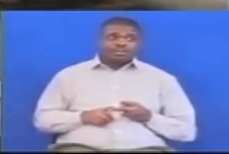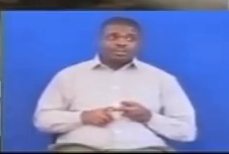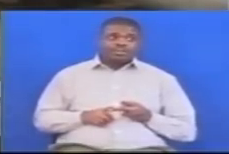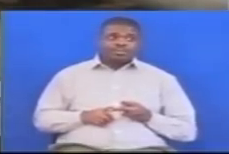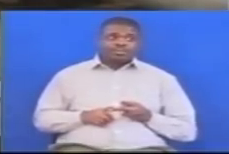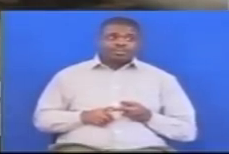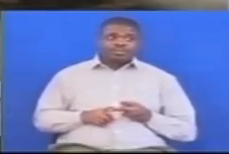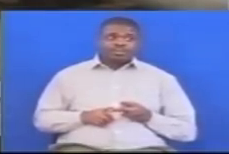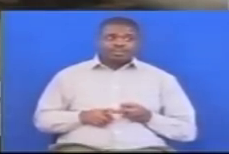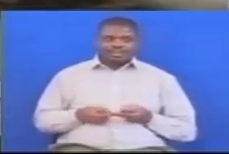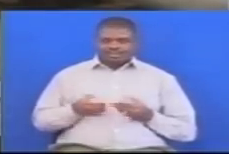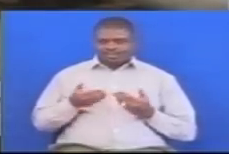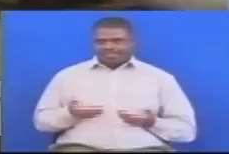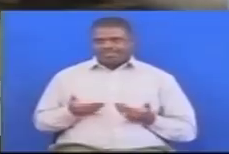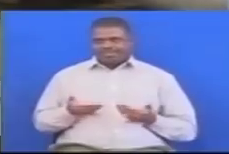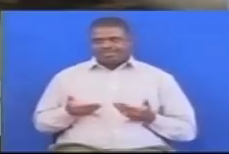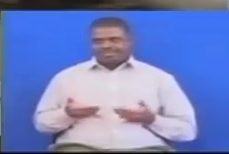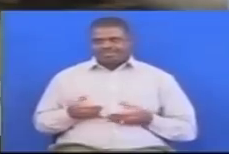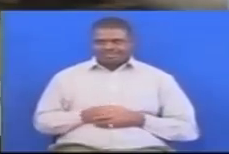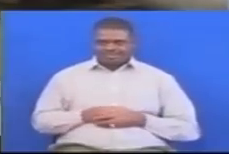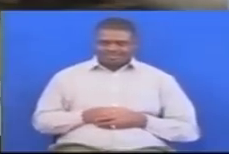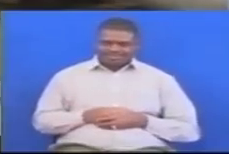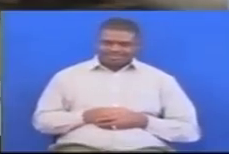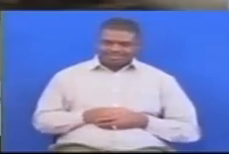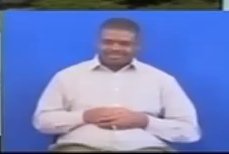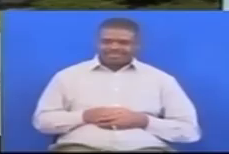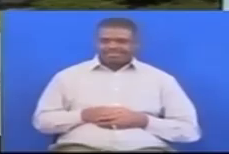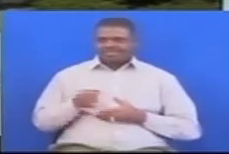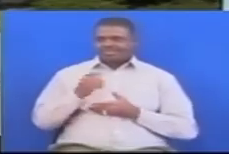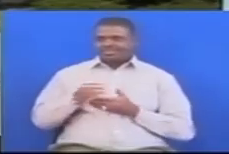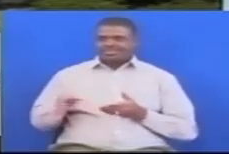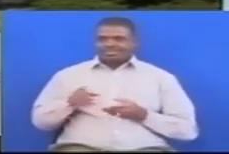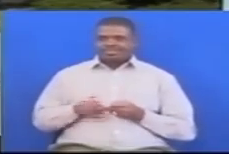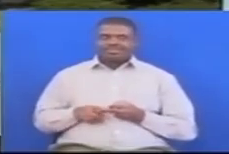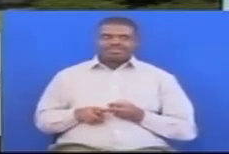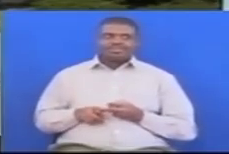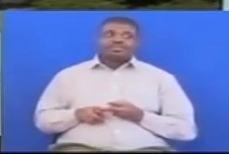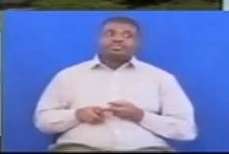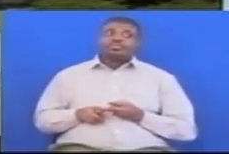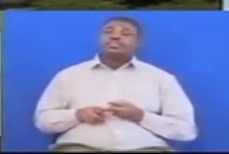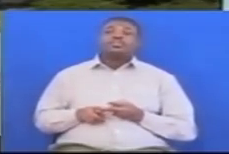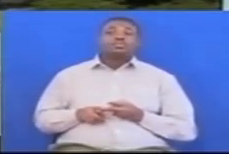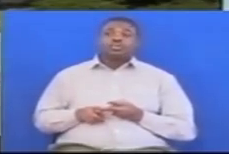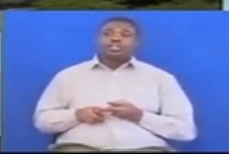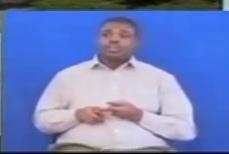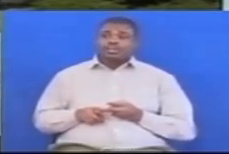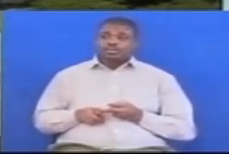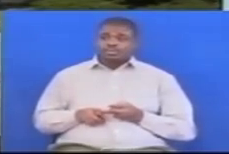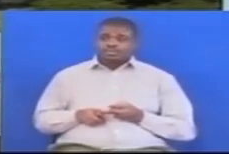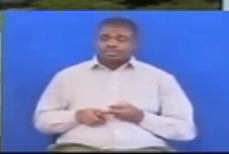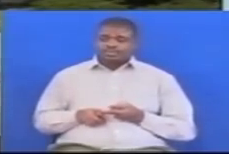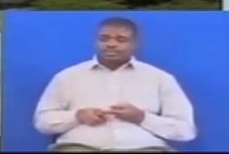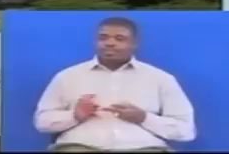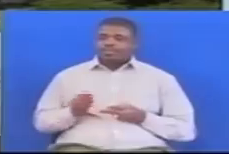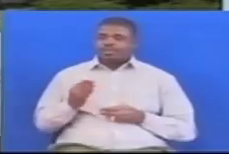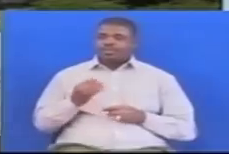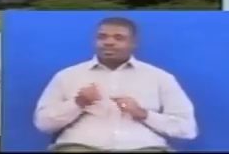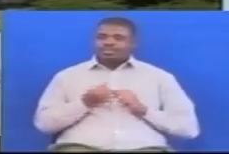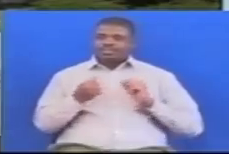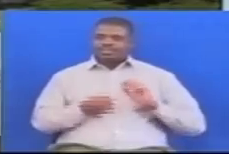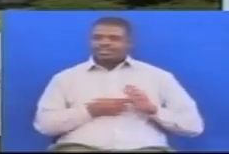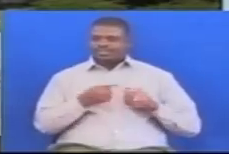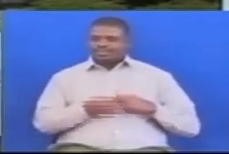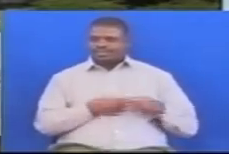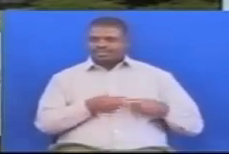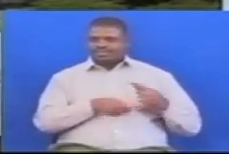wa imarishaji wa huduma ya maji katika jiji la Dar es Salaam ambapo utaharimu dola za Kimarekani milioni 86. Mradi huu pamoja na